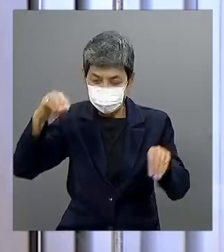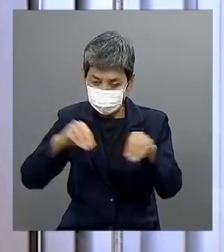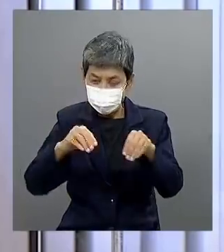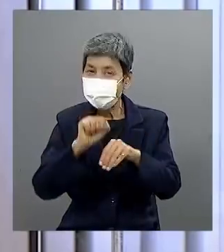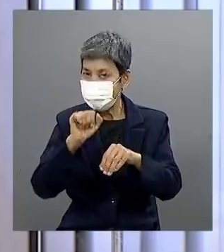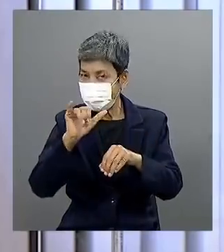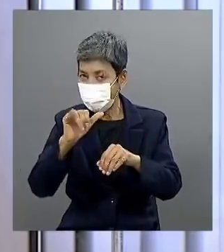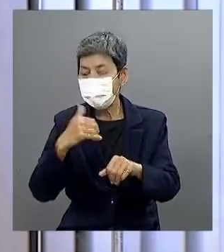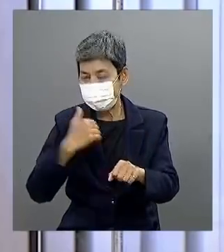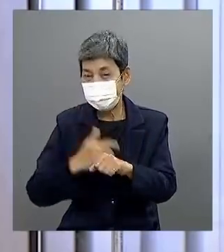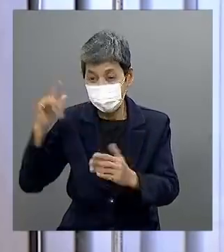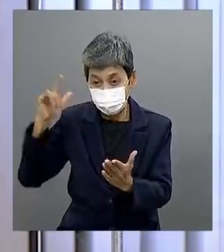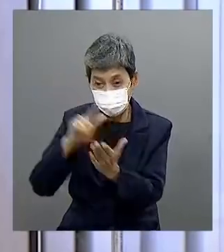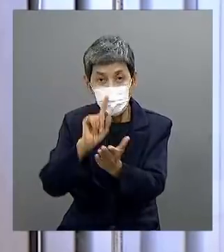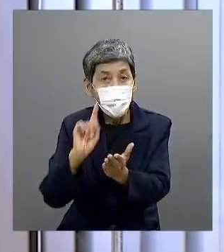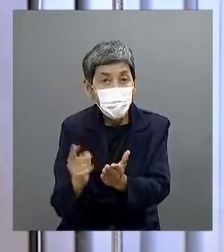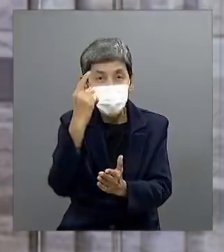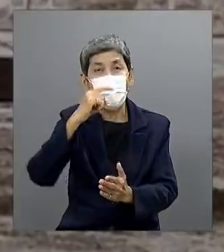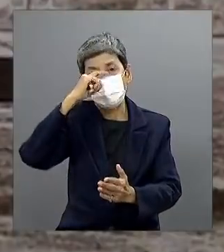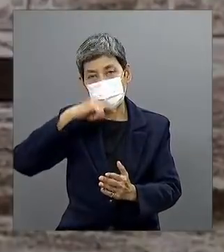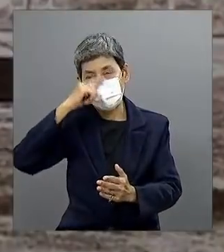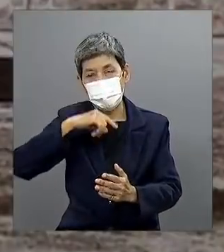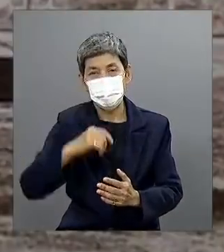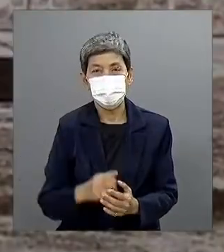สนามบินแห่งแรกของประเทศไทยครับ